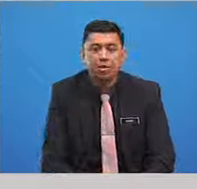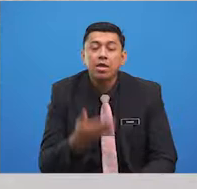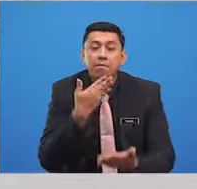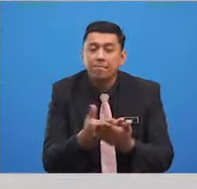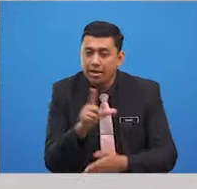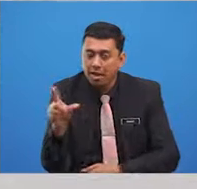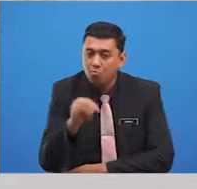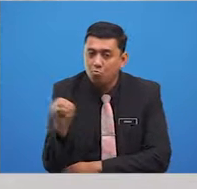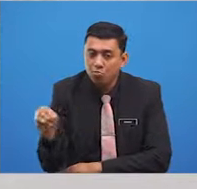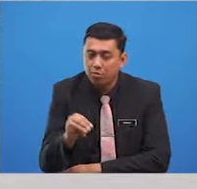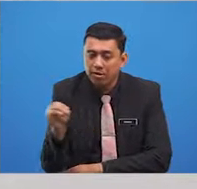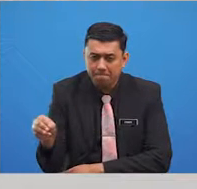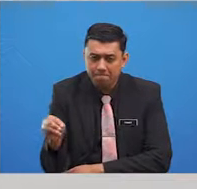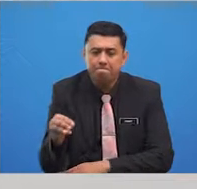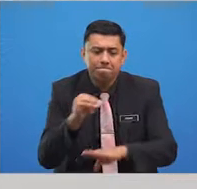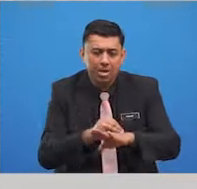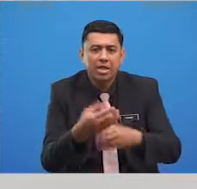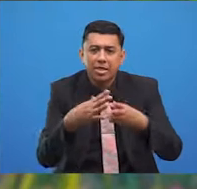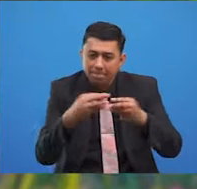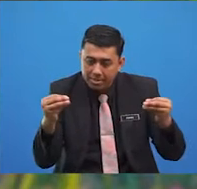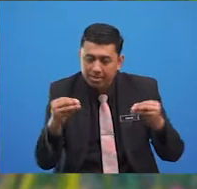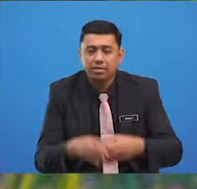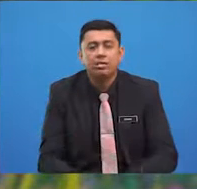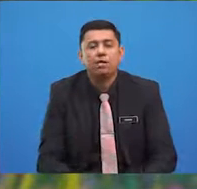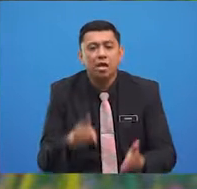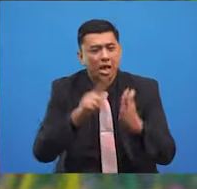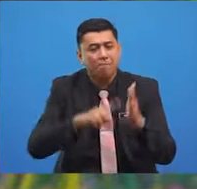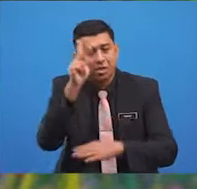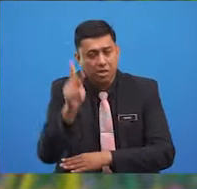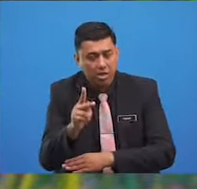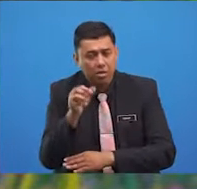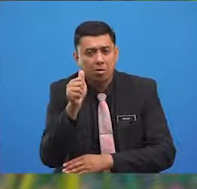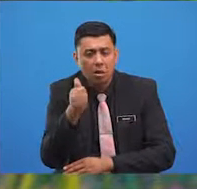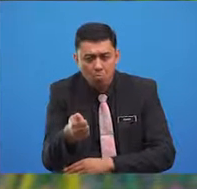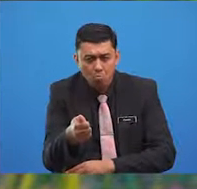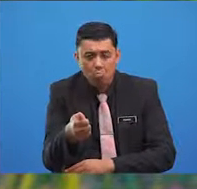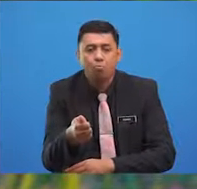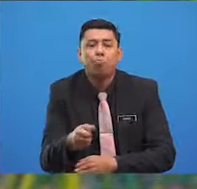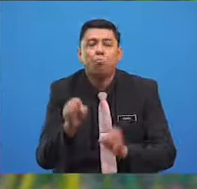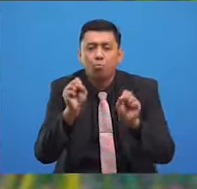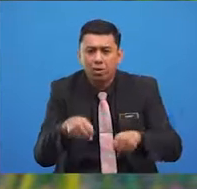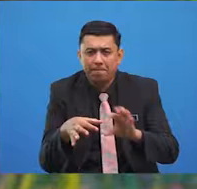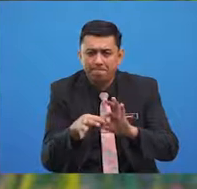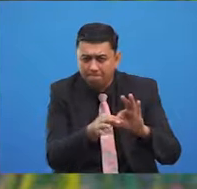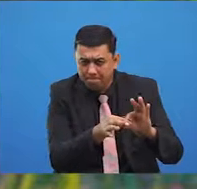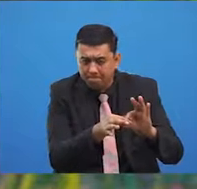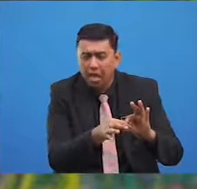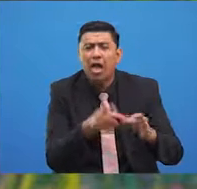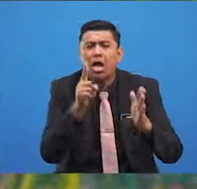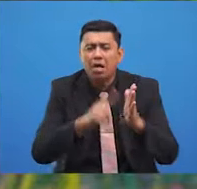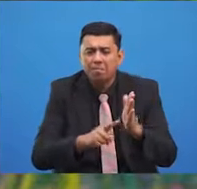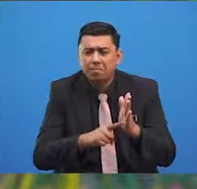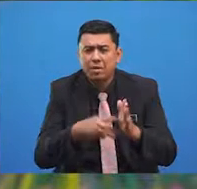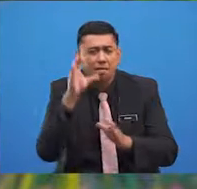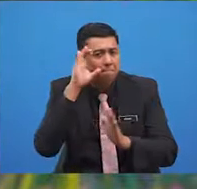Baiklah murid-murid, masa telah tamat. Apakah yang kamu boleh kaitkan berdasarkan gambar yang